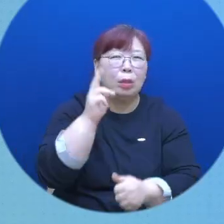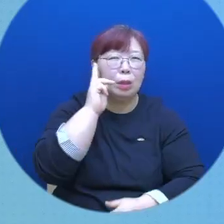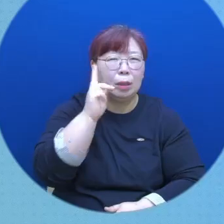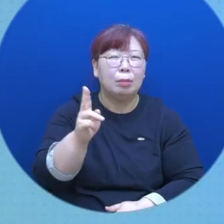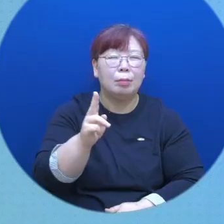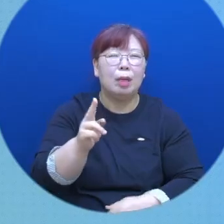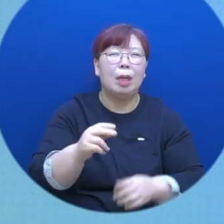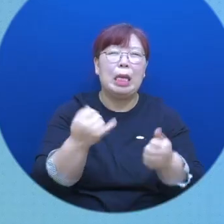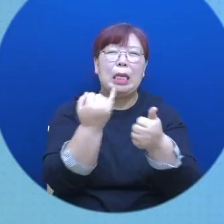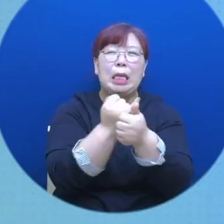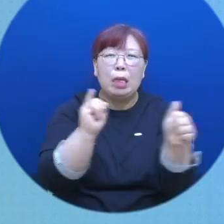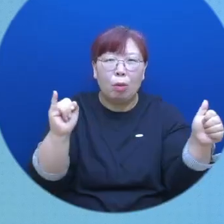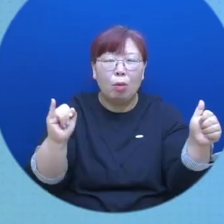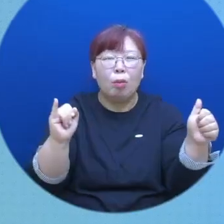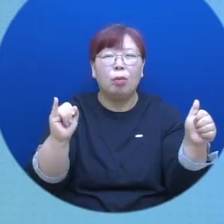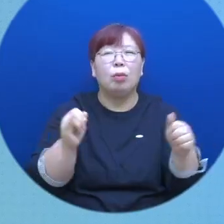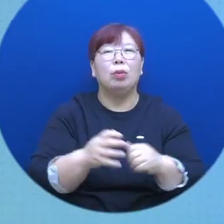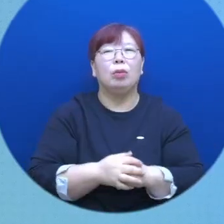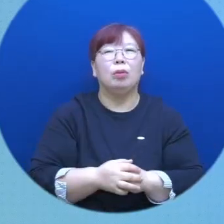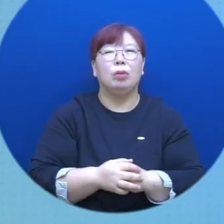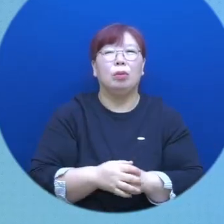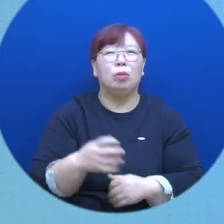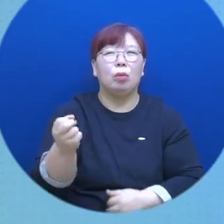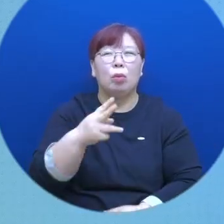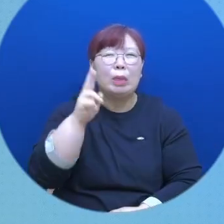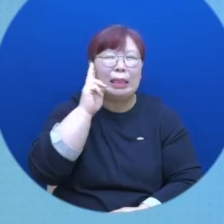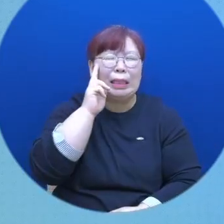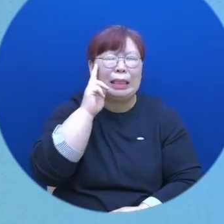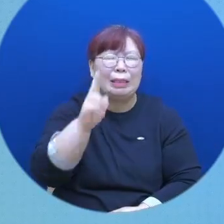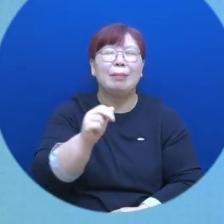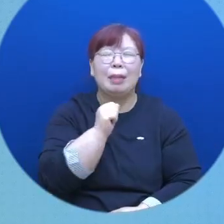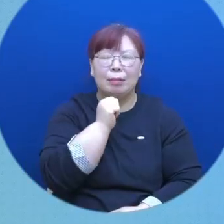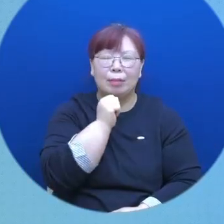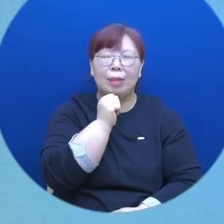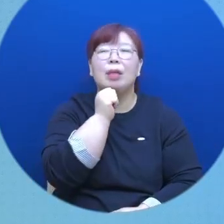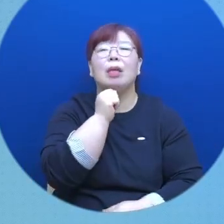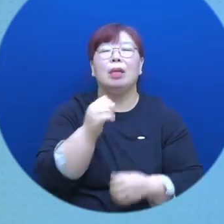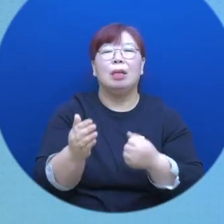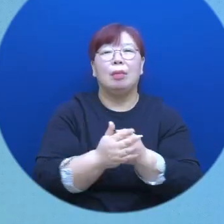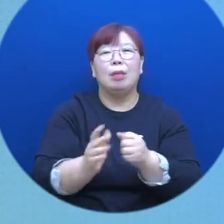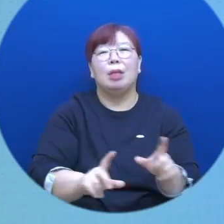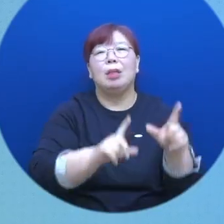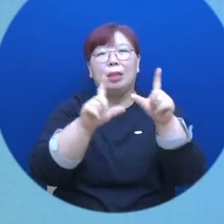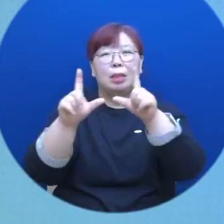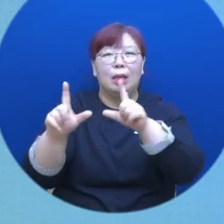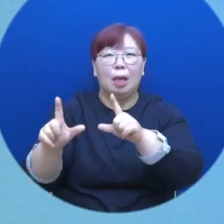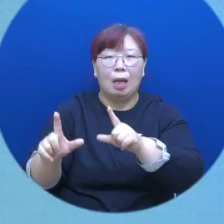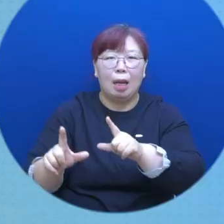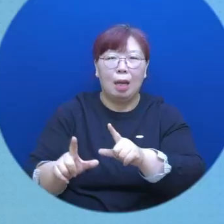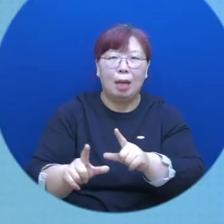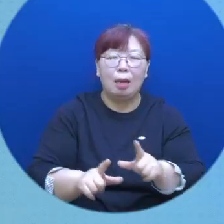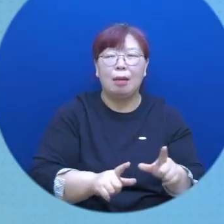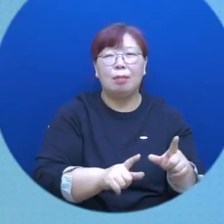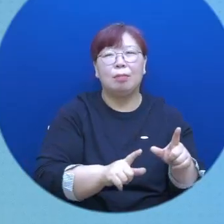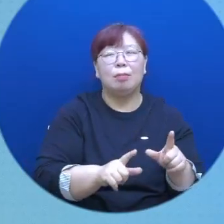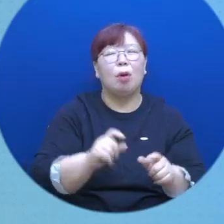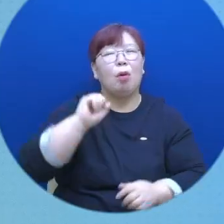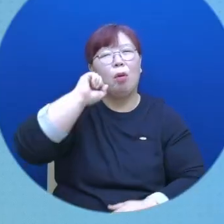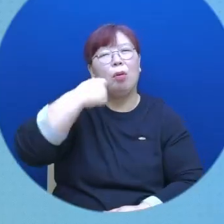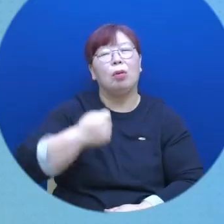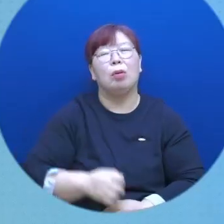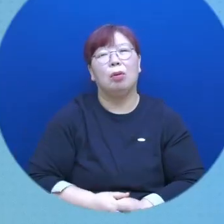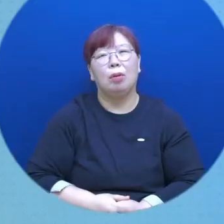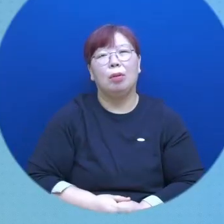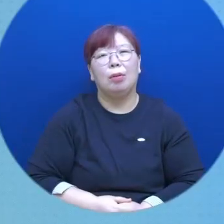내지는 이혼 내지는 극도의 가난으로 삶 자체가 영위하기 어려운